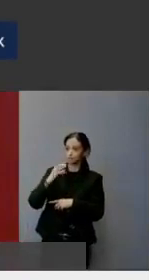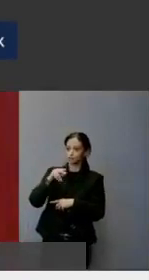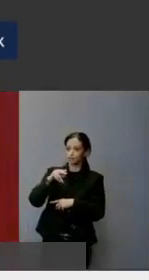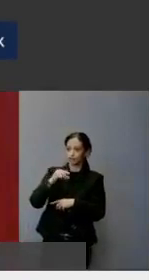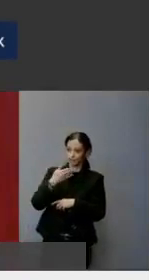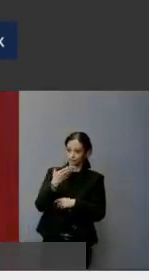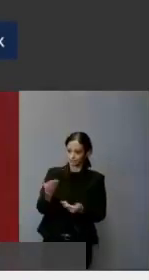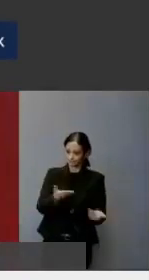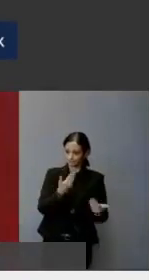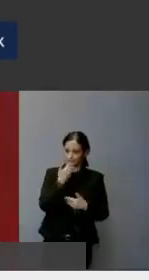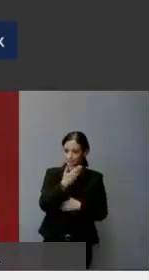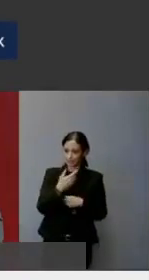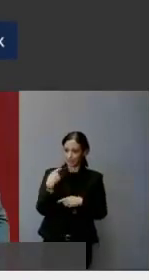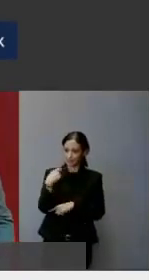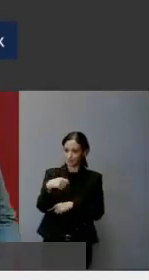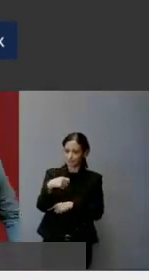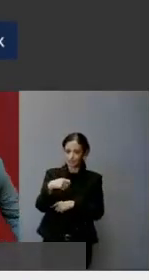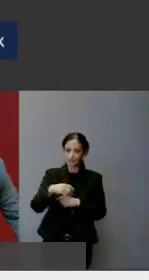grazie presidente